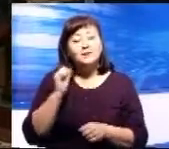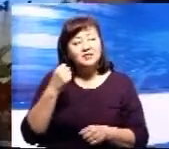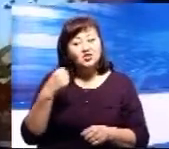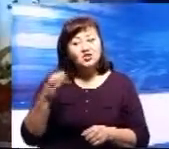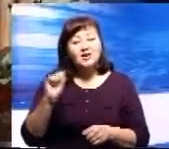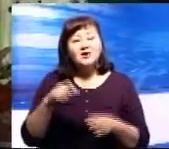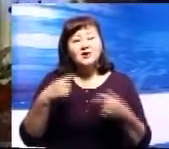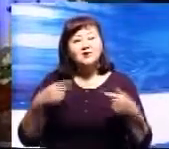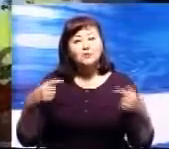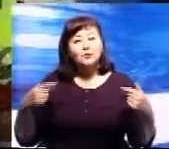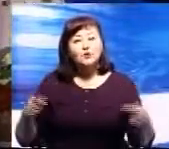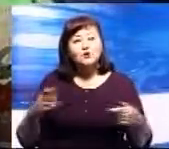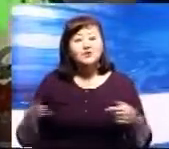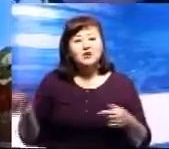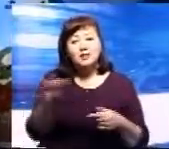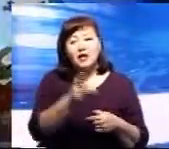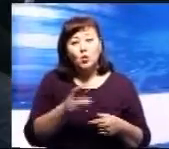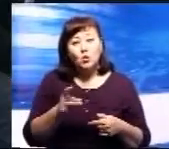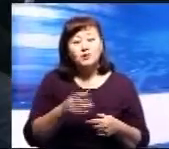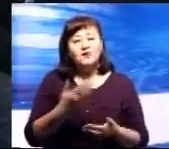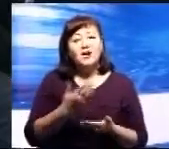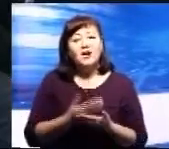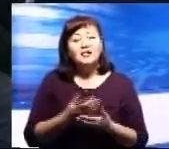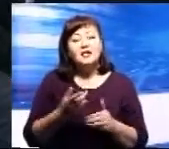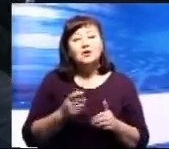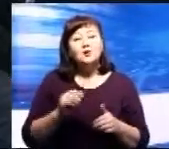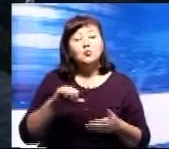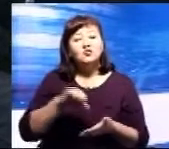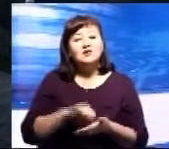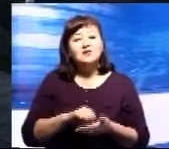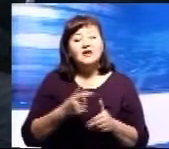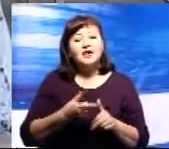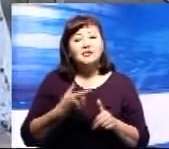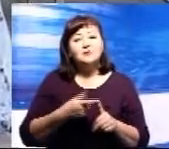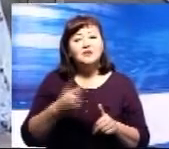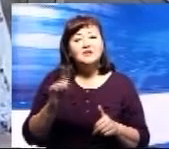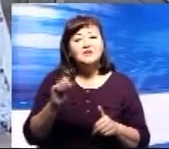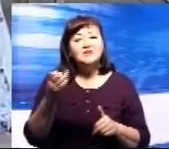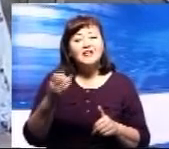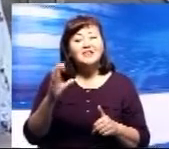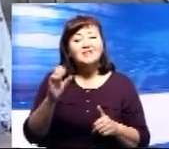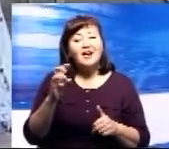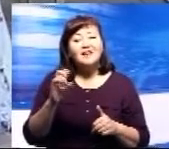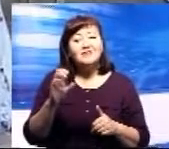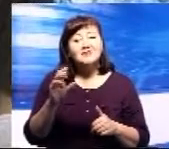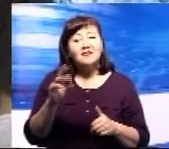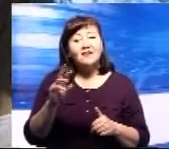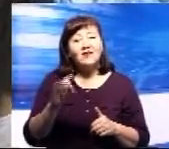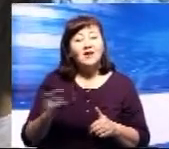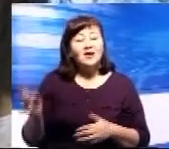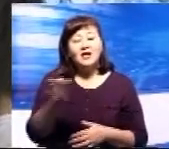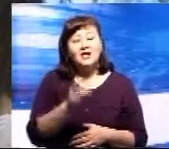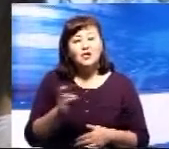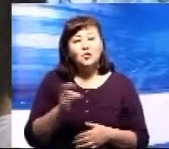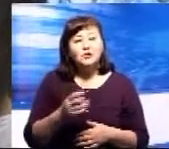звезды» она участвовала вместе со своим руководителем от имени Зайсанского района. Несмотря на то, что она не может видеть, на сцене Айяру чувствует себя